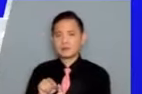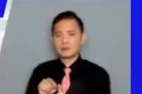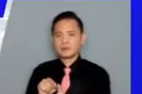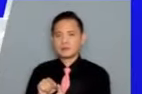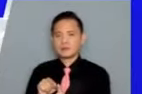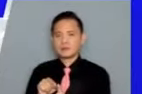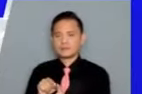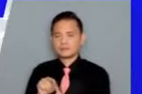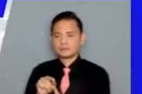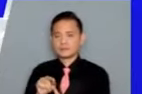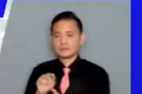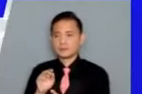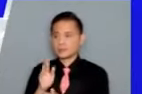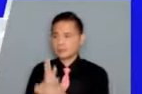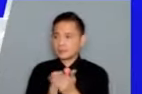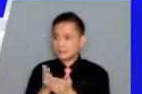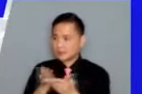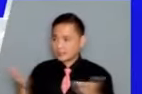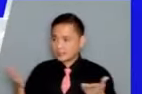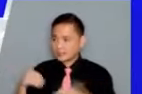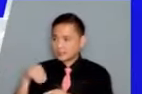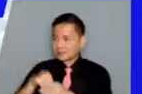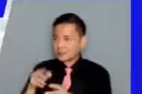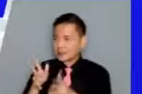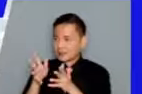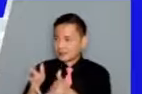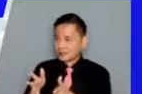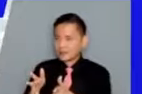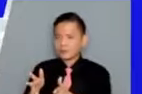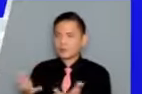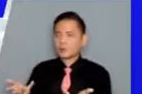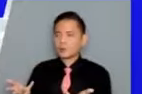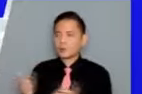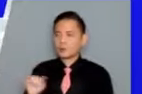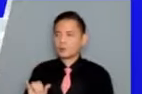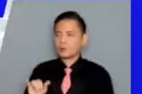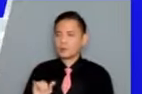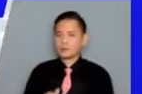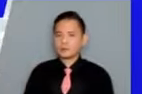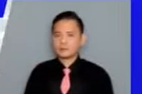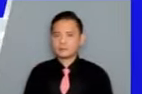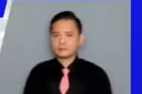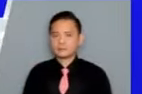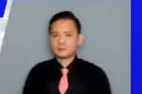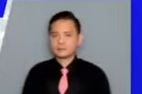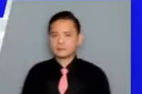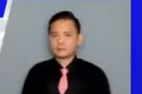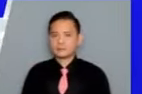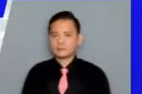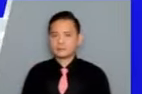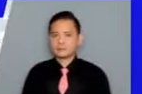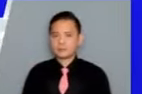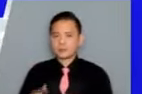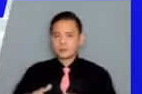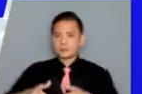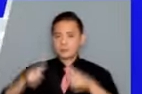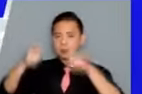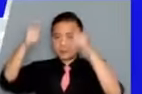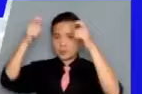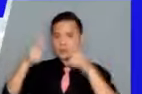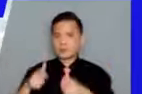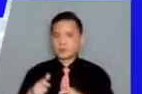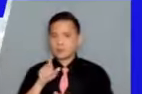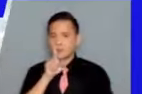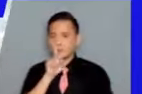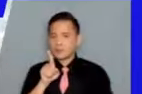namin sa loob ng kumpanya. As in, sobrang tibay din po siguro yung building po namin kaya hindi po siya nang nabalik. Nag-crack-crack lang po siya.